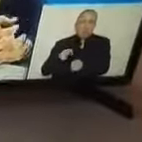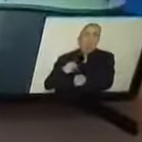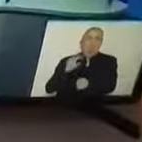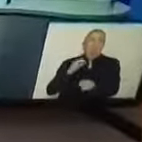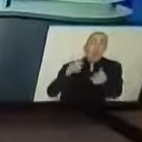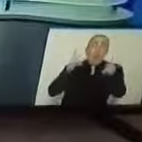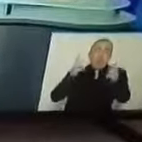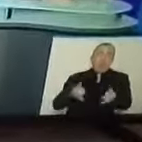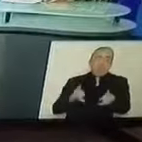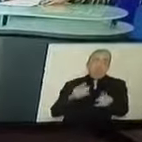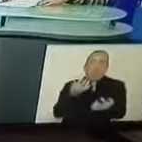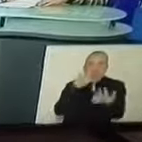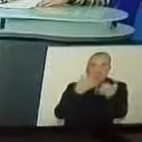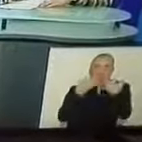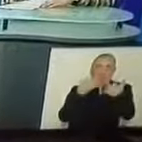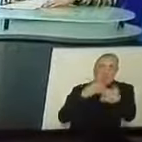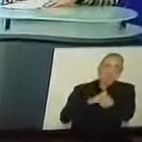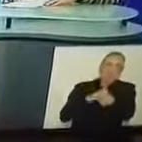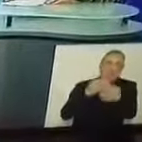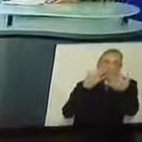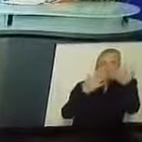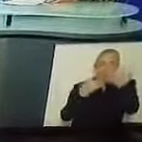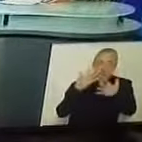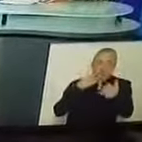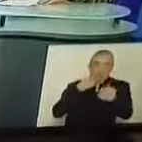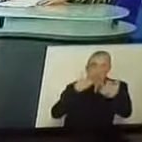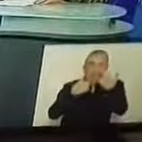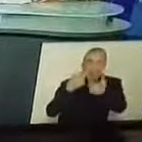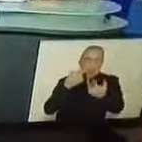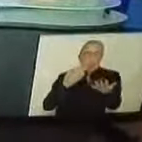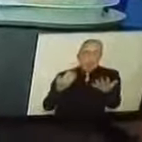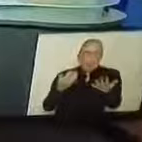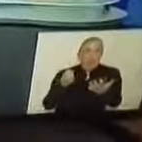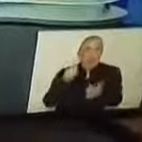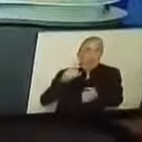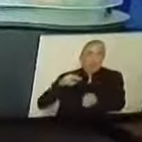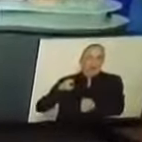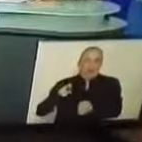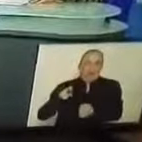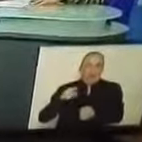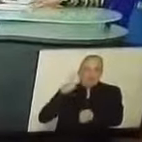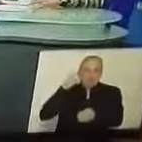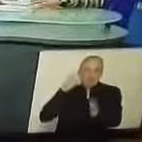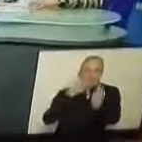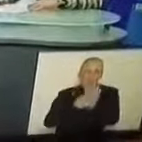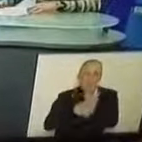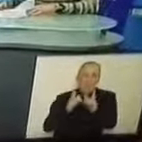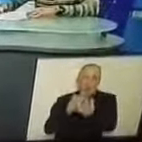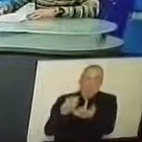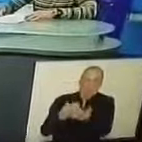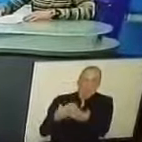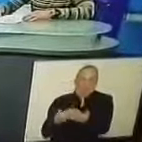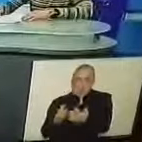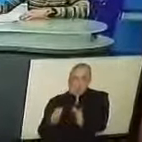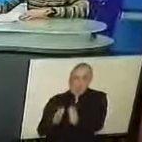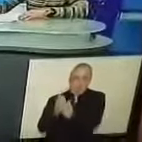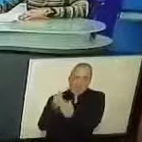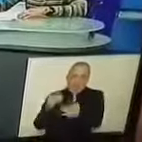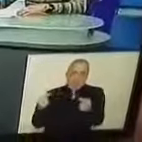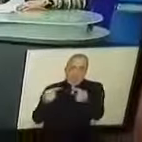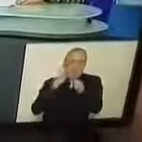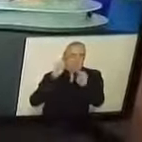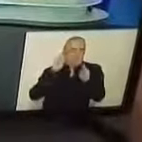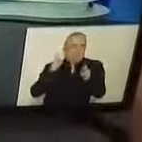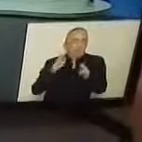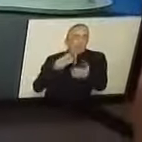потерпають на алергію, так? І потерпають. Ну, я думаю, що хто потерпає на алергію, можливо, здогадується, як вона виглядає, але